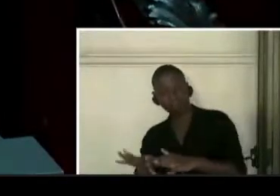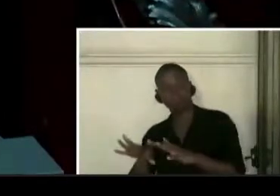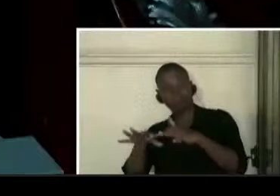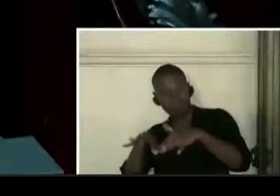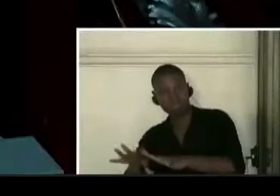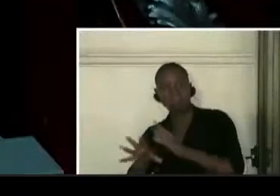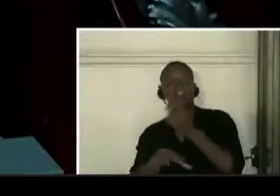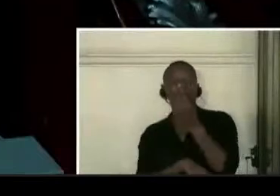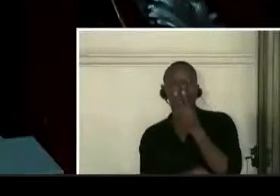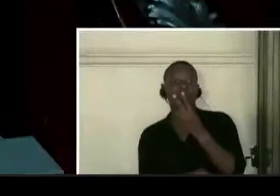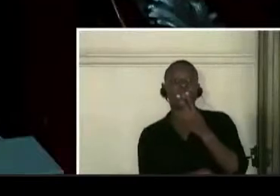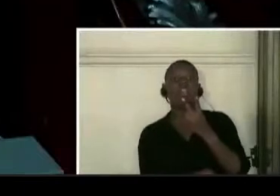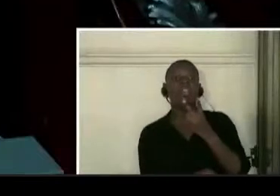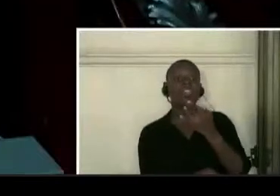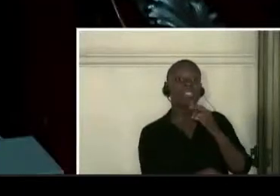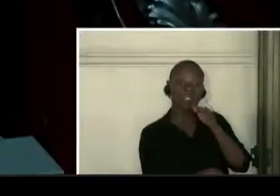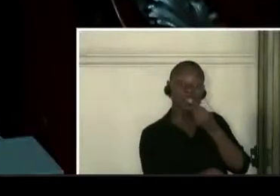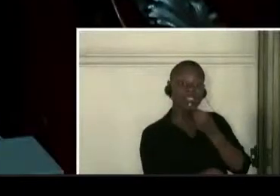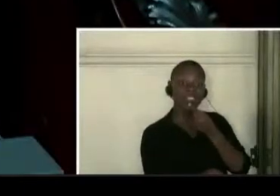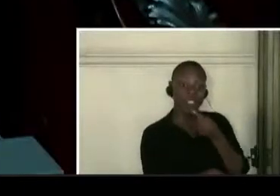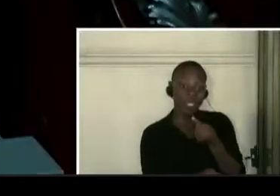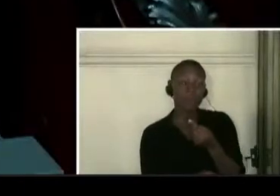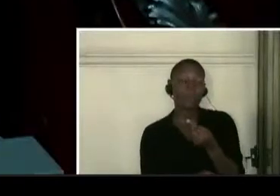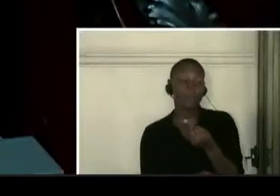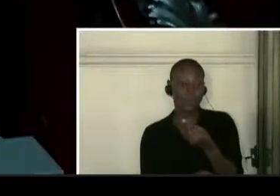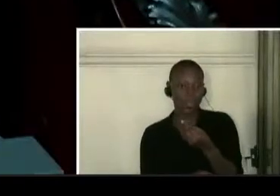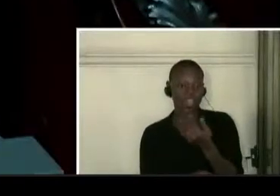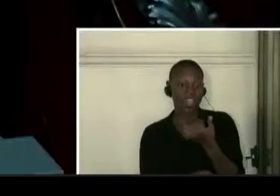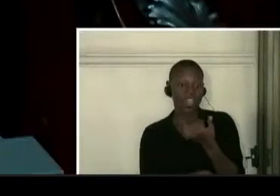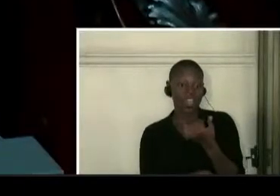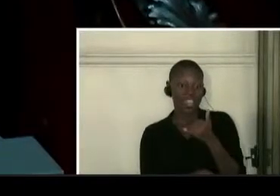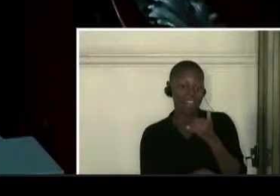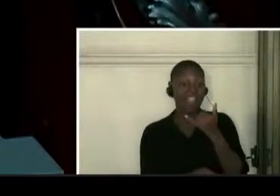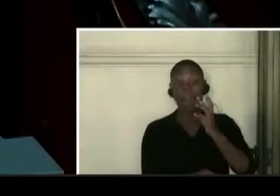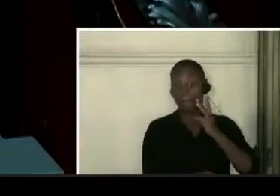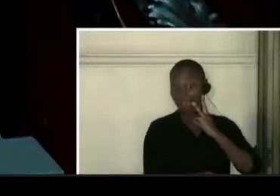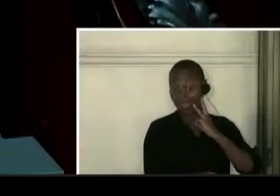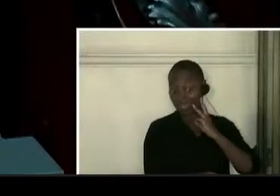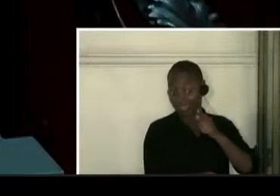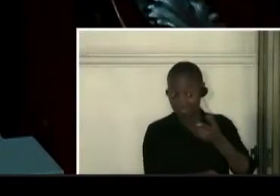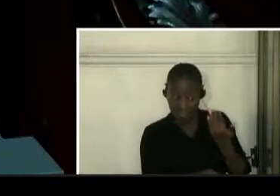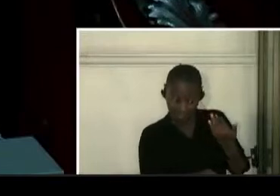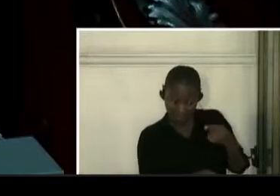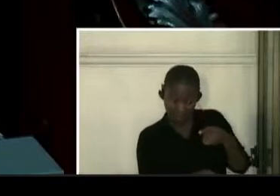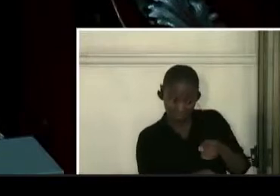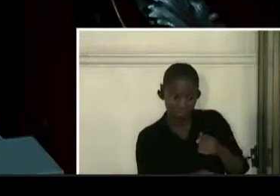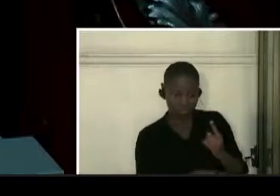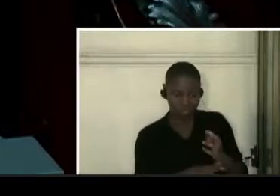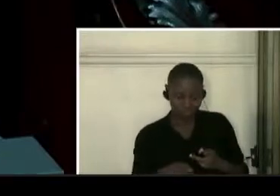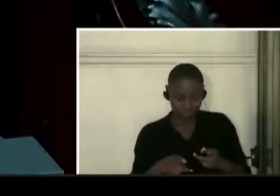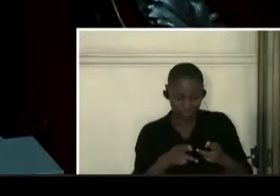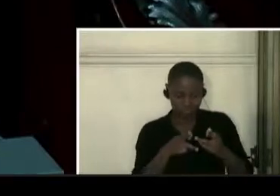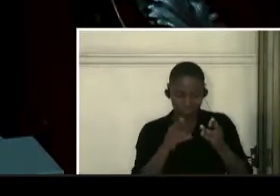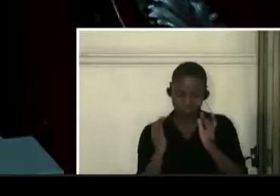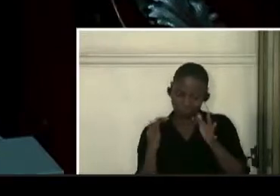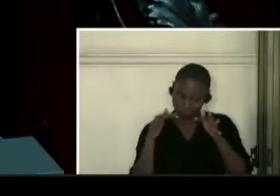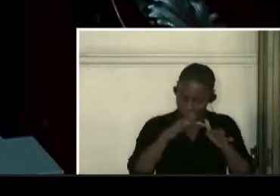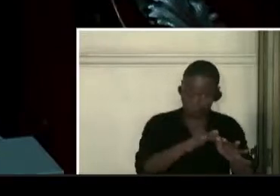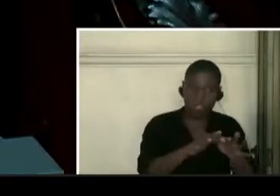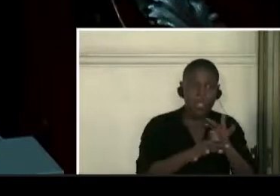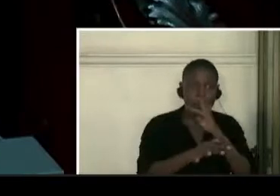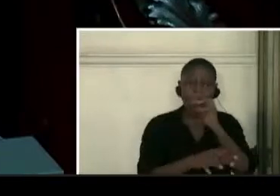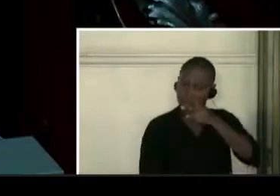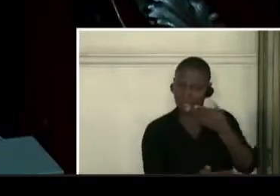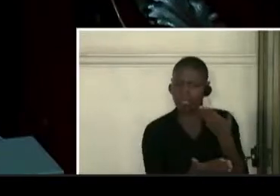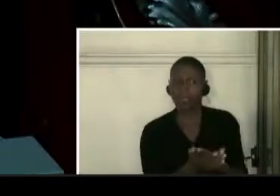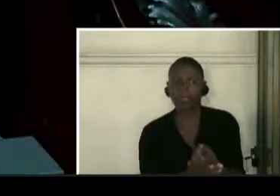amanzi. IsiZulu sikubeka ngokusobala ukuthi amanzi la edlule khona aphinda buye. Ake ngidlule lapha. There